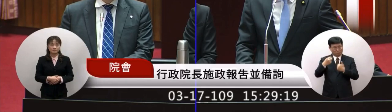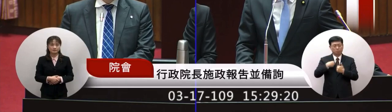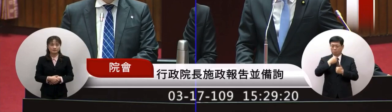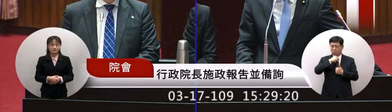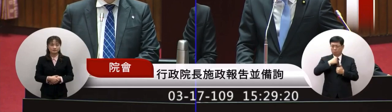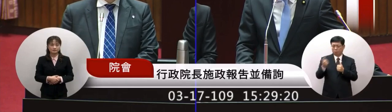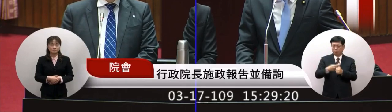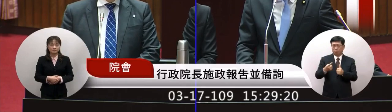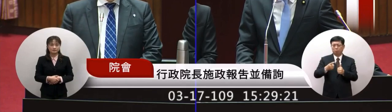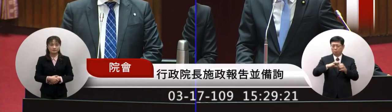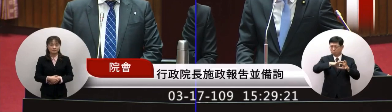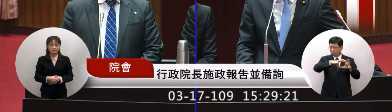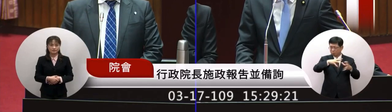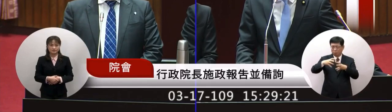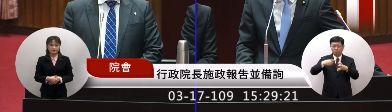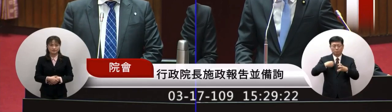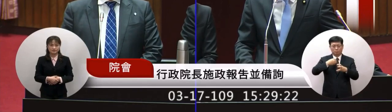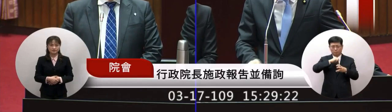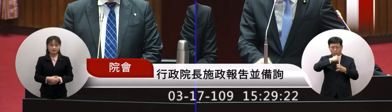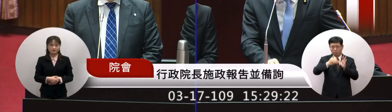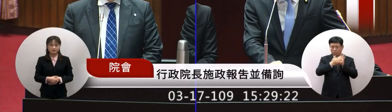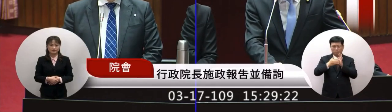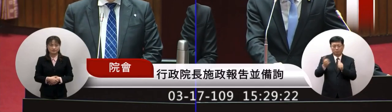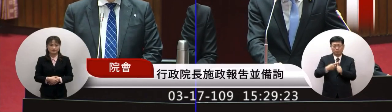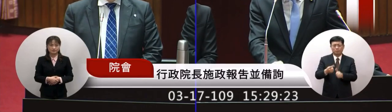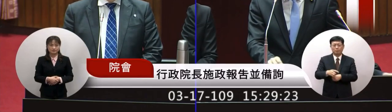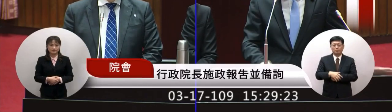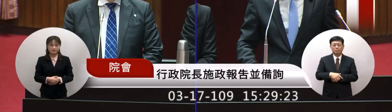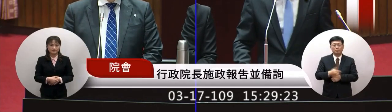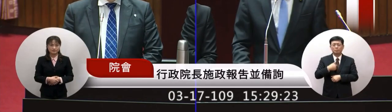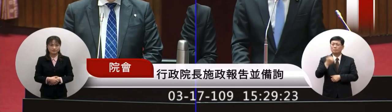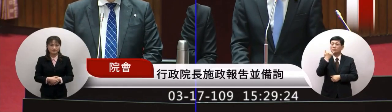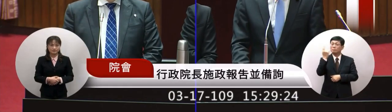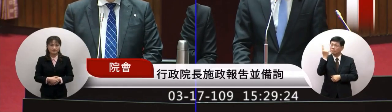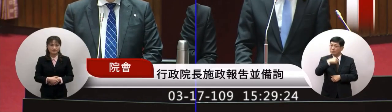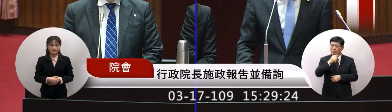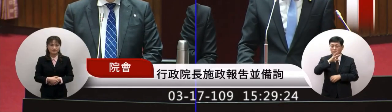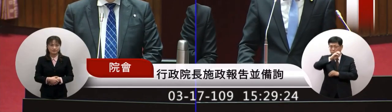好，全球台湾防疫第一名，我